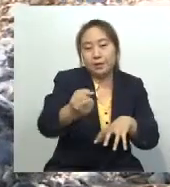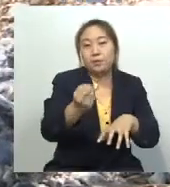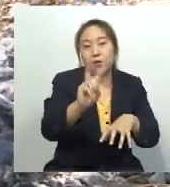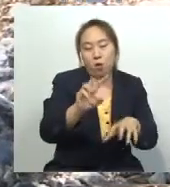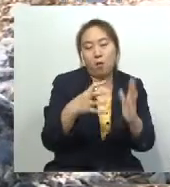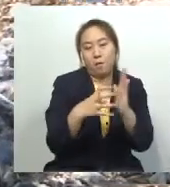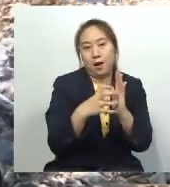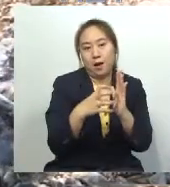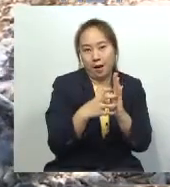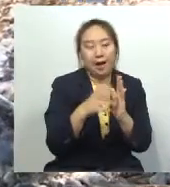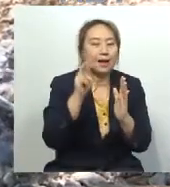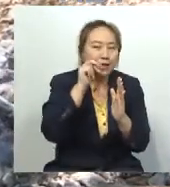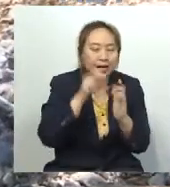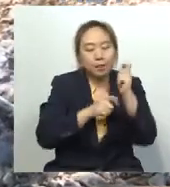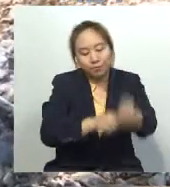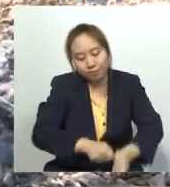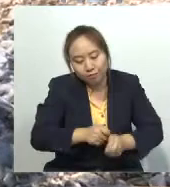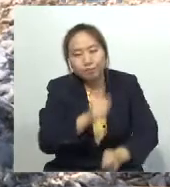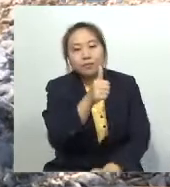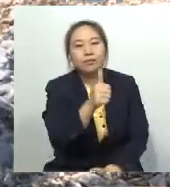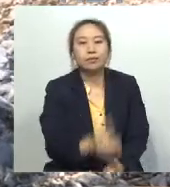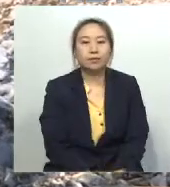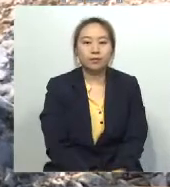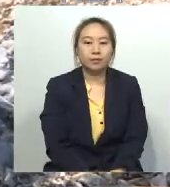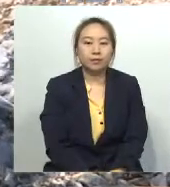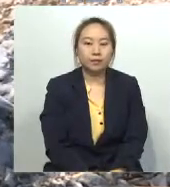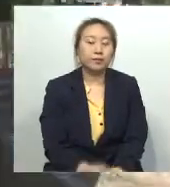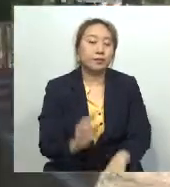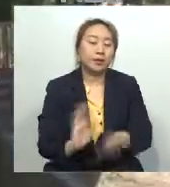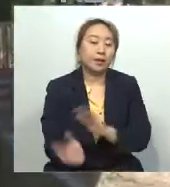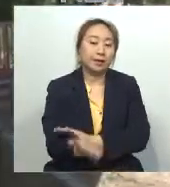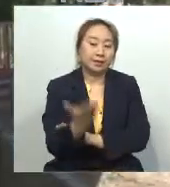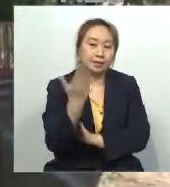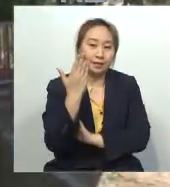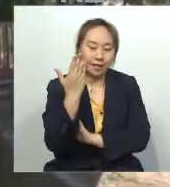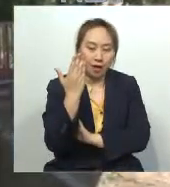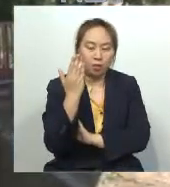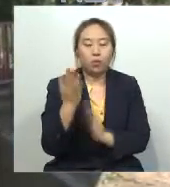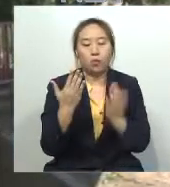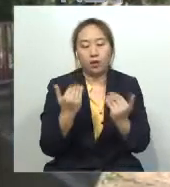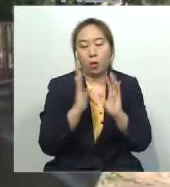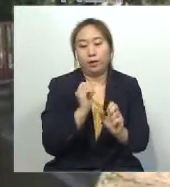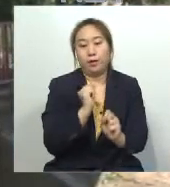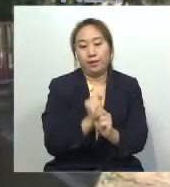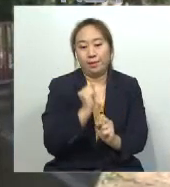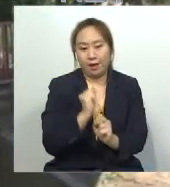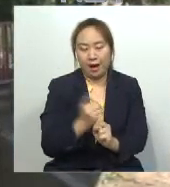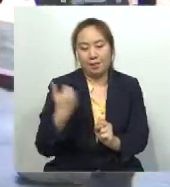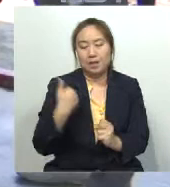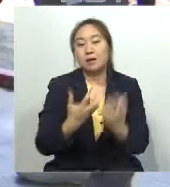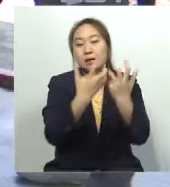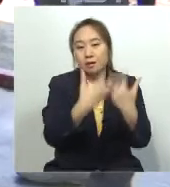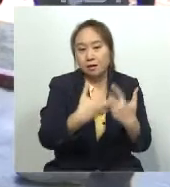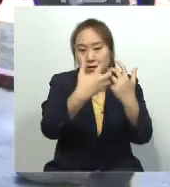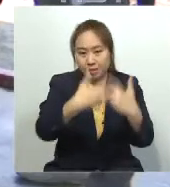นที่ภาคกลางได้ใช้ทำการเกษตรครับเมื่อช่วงเช้าที่ผ่านมานะครับเจ้าหน้าที่ได้มีการเดินเครื่องสูบ